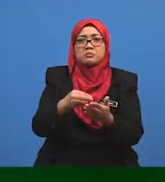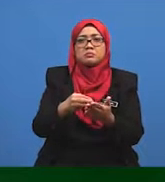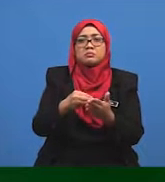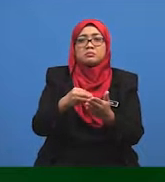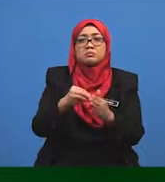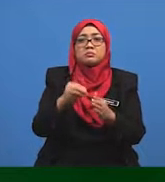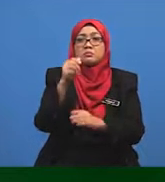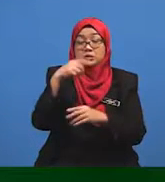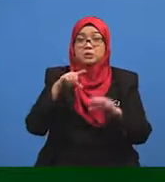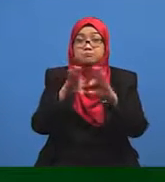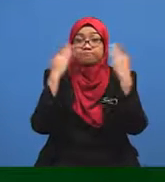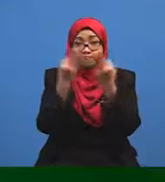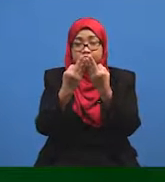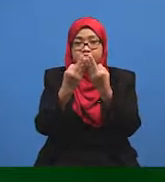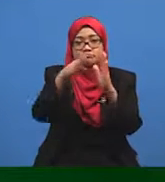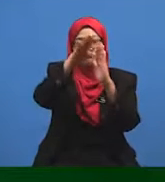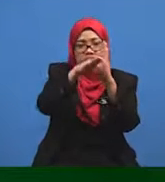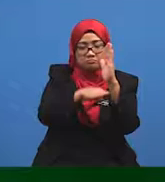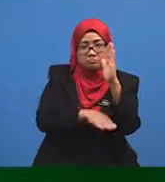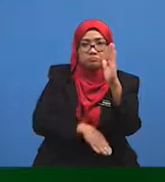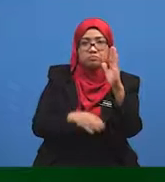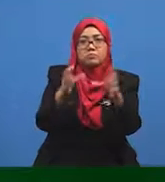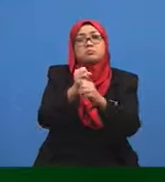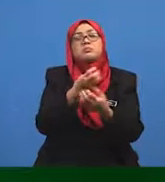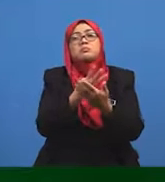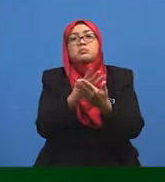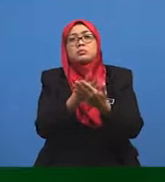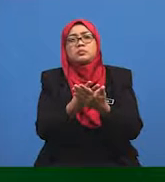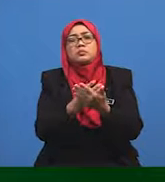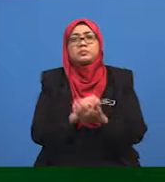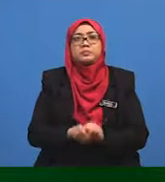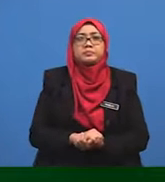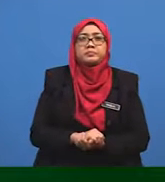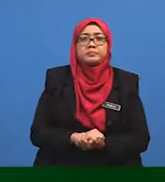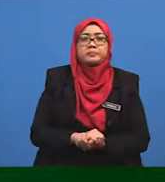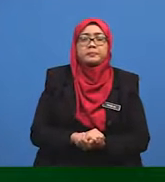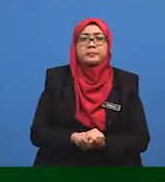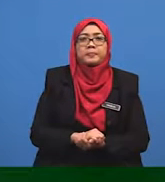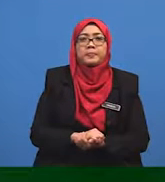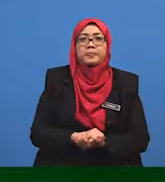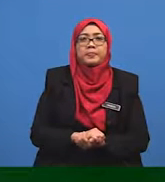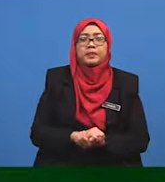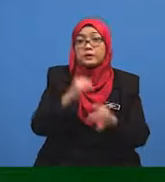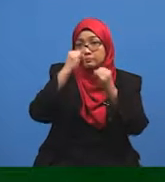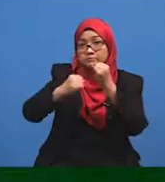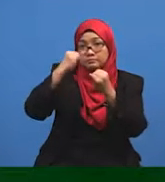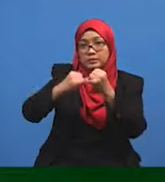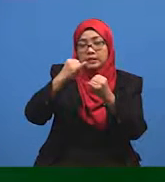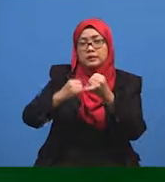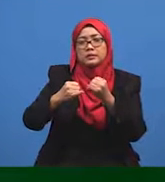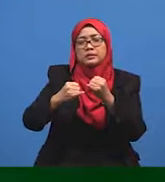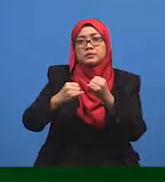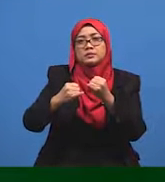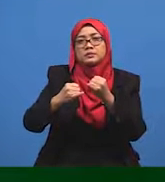Yang keempat, mencemarkan imej bangsa di mata antarabangsa. Dan seterusnya yang terakhir,